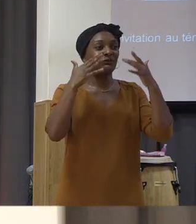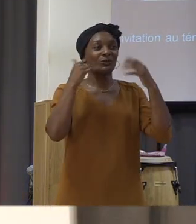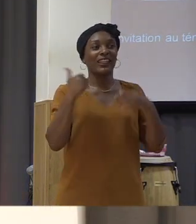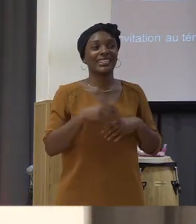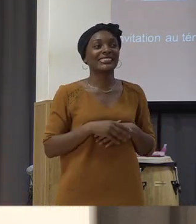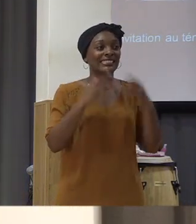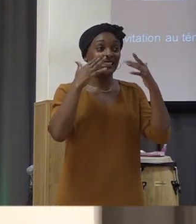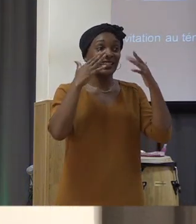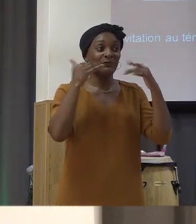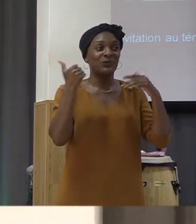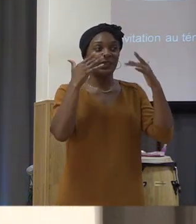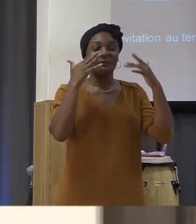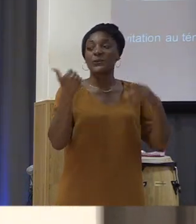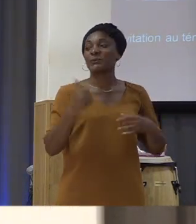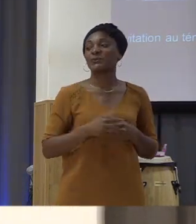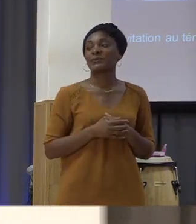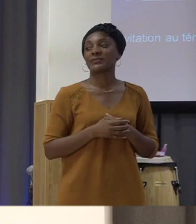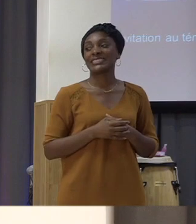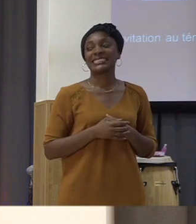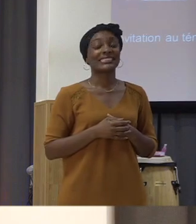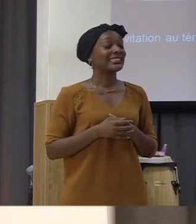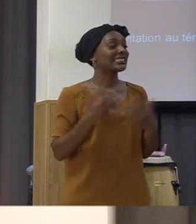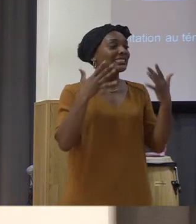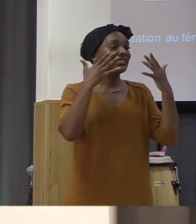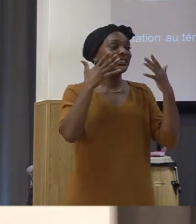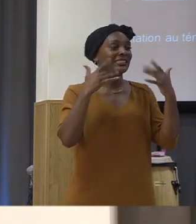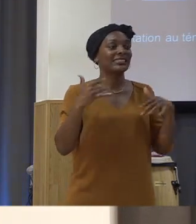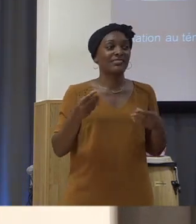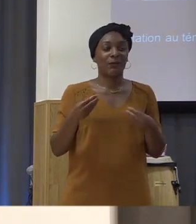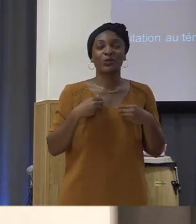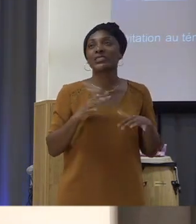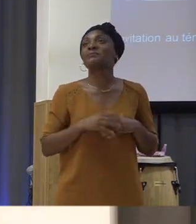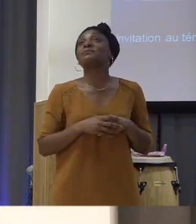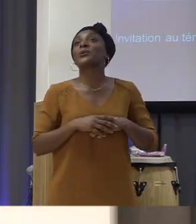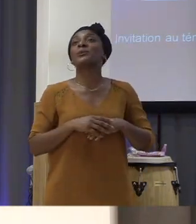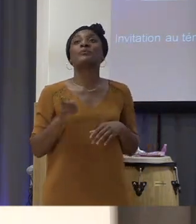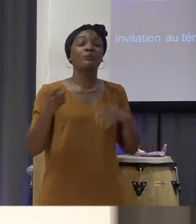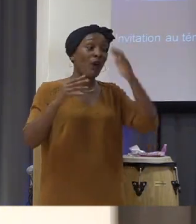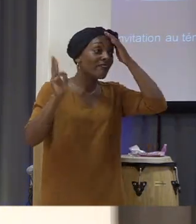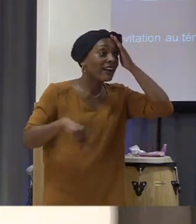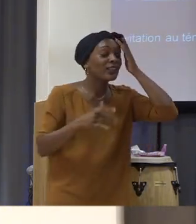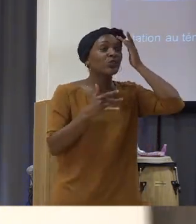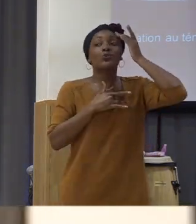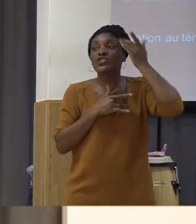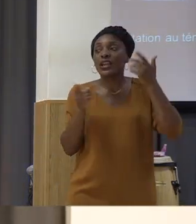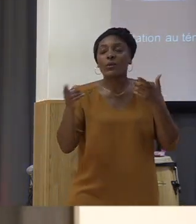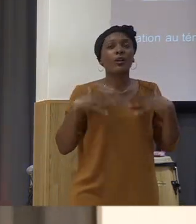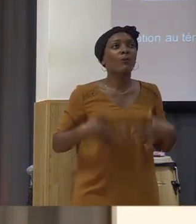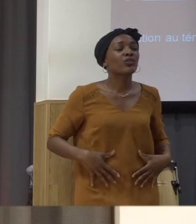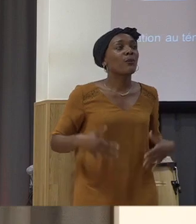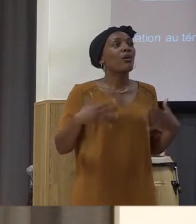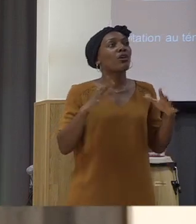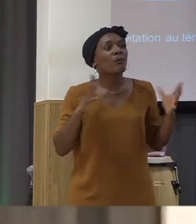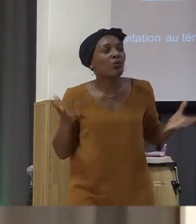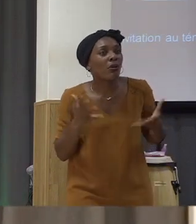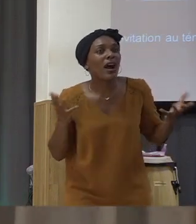Alors j'ai été vraiment touché par sa façon d'être, sa façon de se comporter, de nous encourager, de